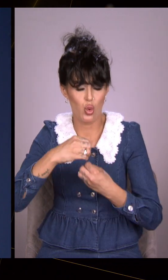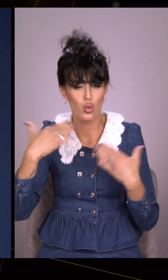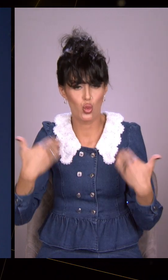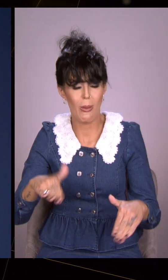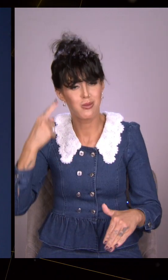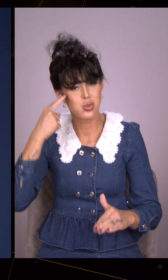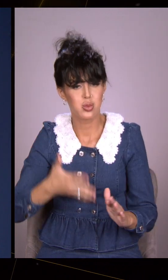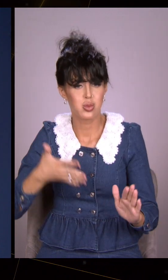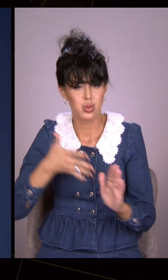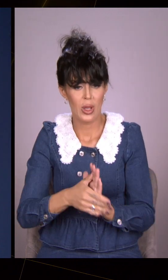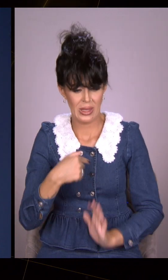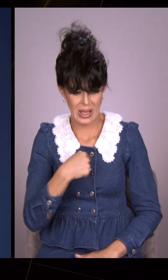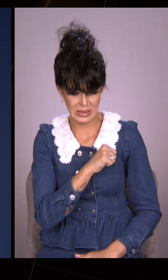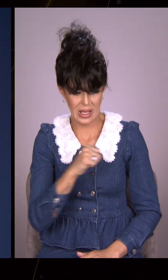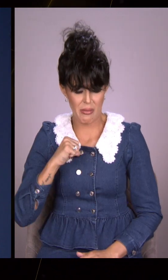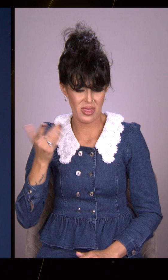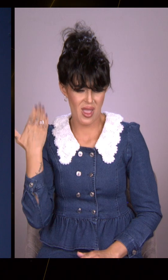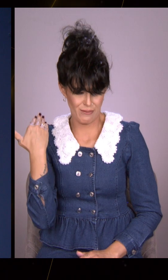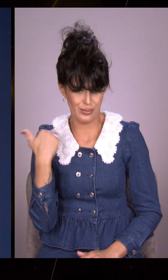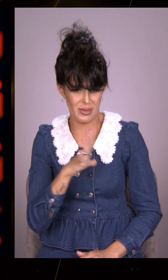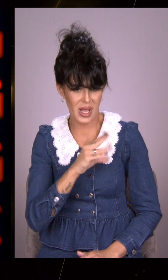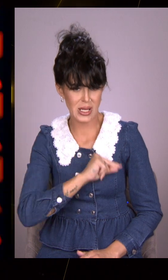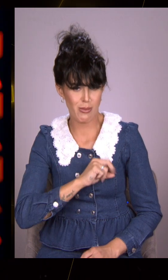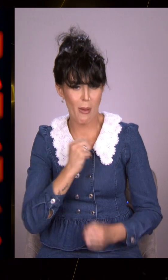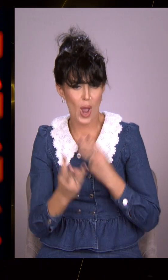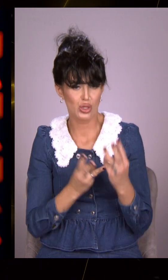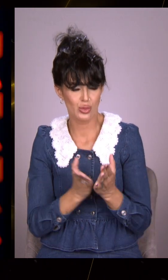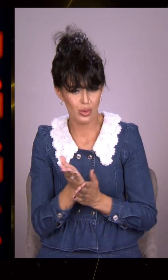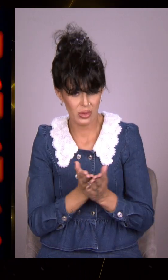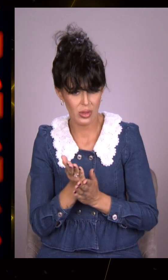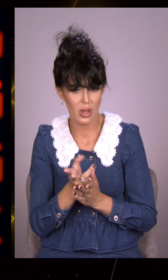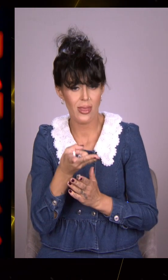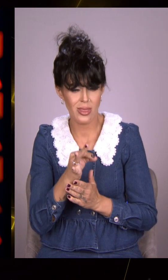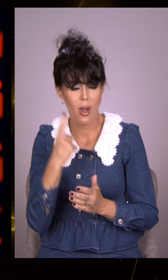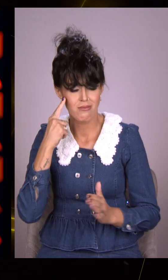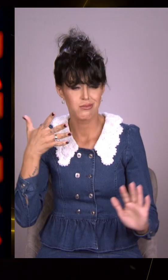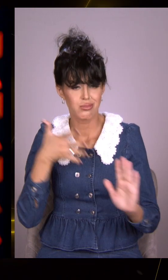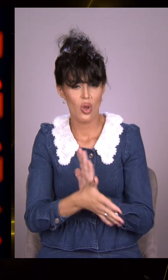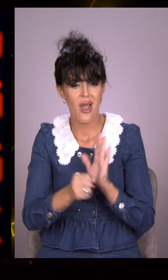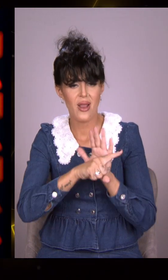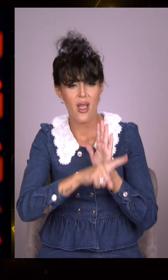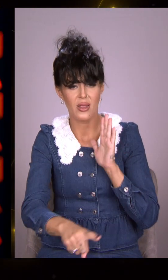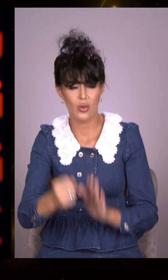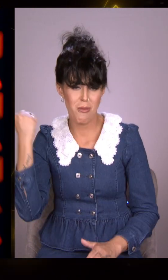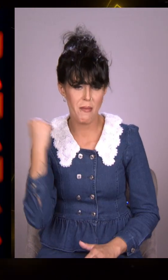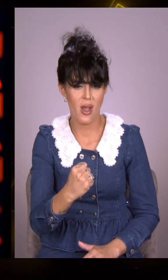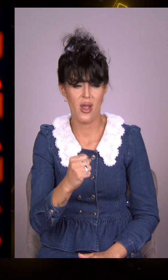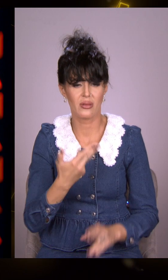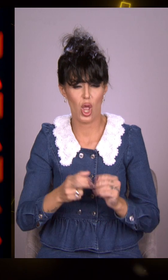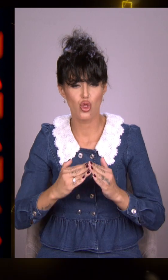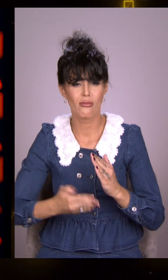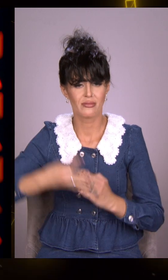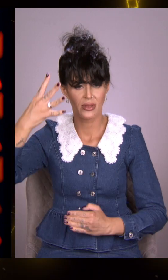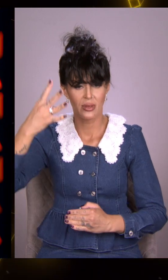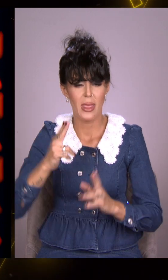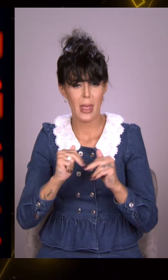Сам колишній пожежний, ну, там все, все ясно було. Ракетний удар по житловому будинку в Дніпрі тоді